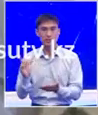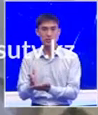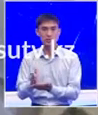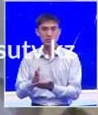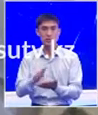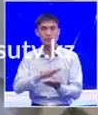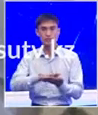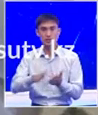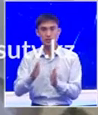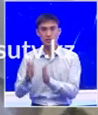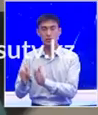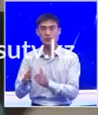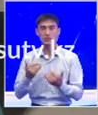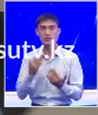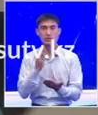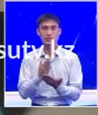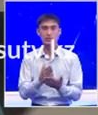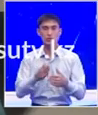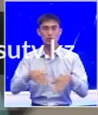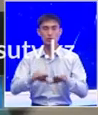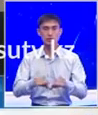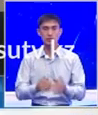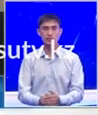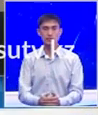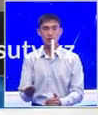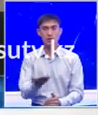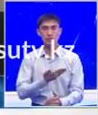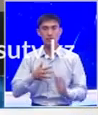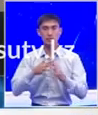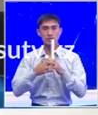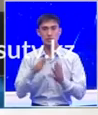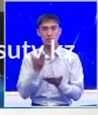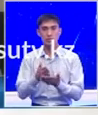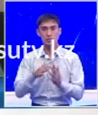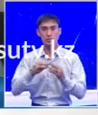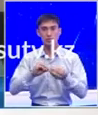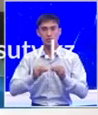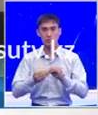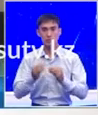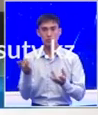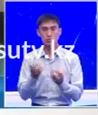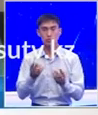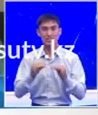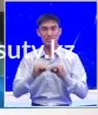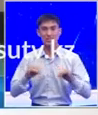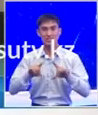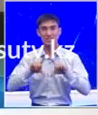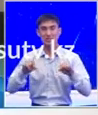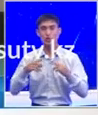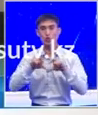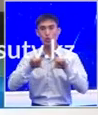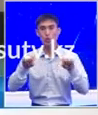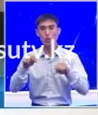на участке а у танка кенди в нашем селе есть ряд проблем нужен детский сад и школа также мы ждем